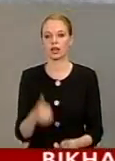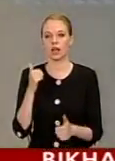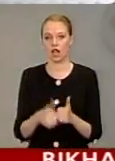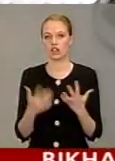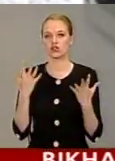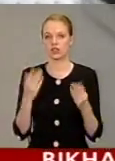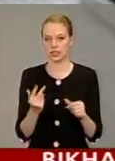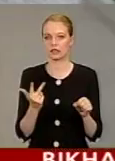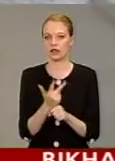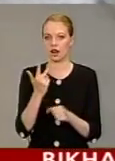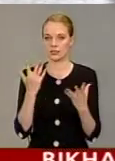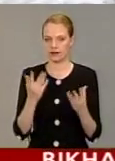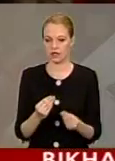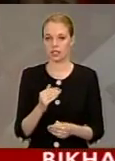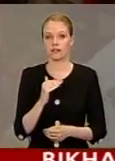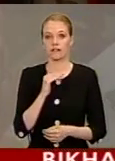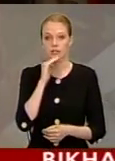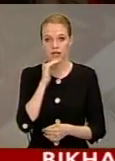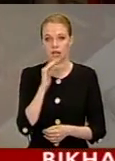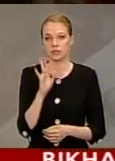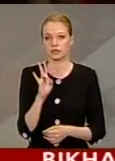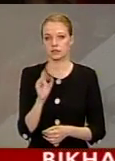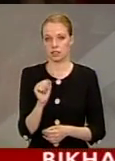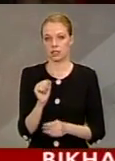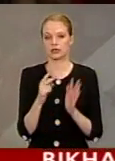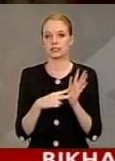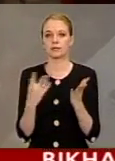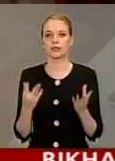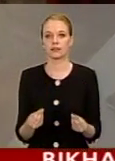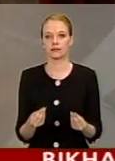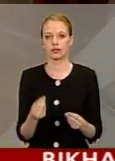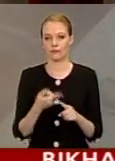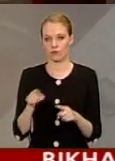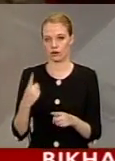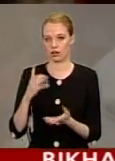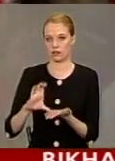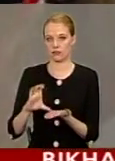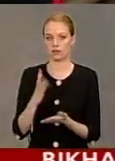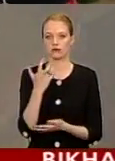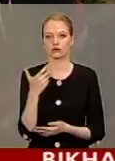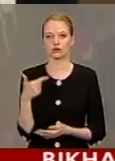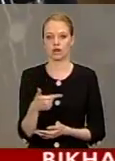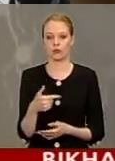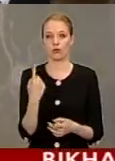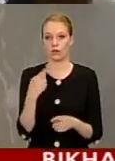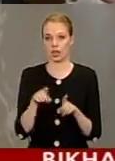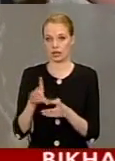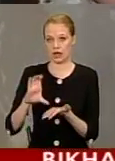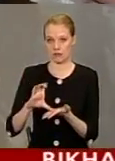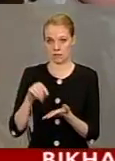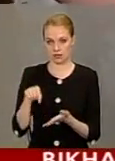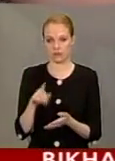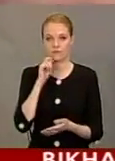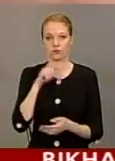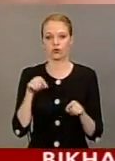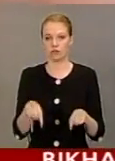Кожен день, 3 рази в день. Вистачає на 7 днів. От цієї банки 500 грамової. Одна така банка із сумішю,